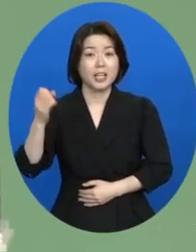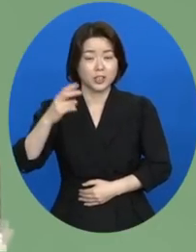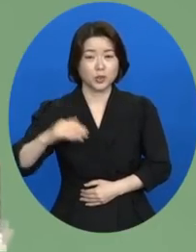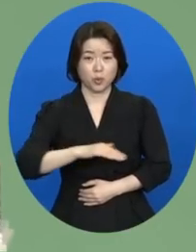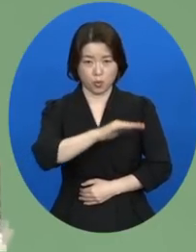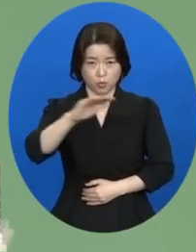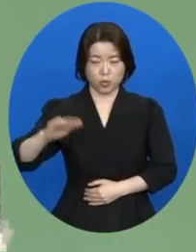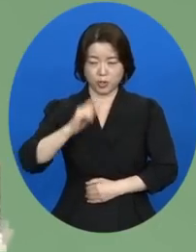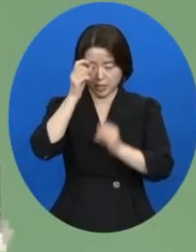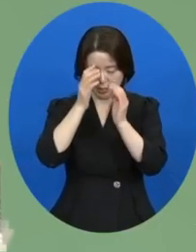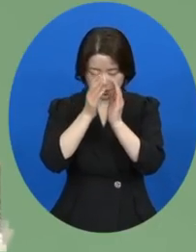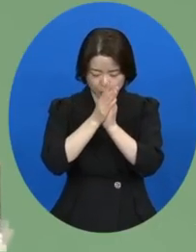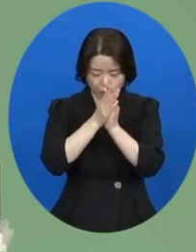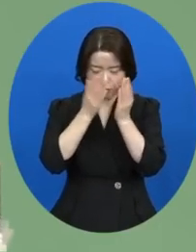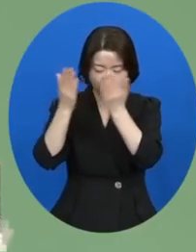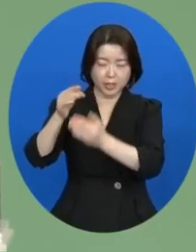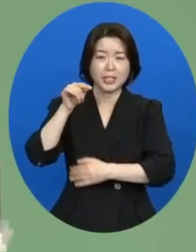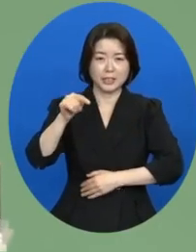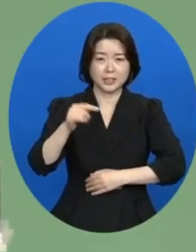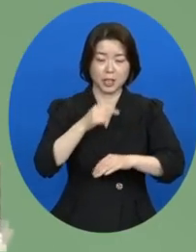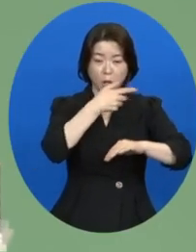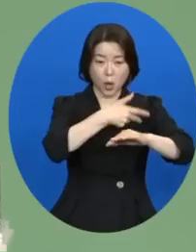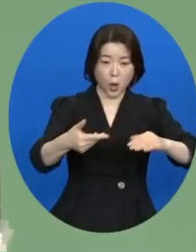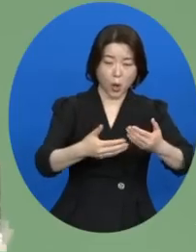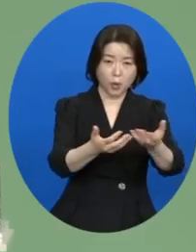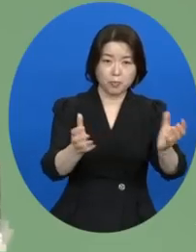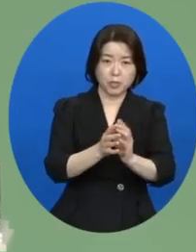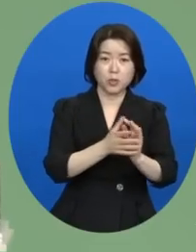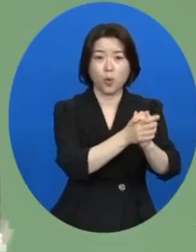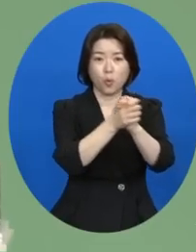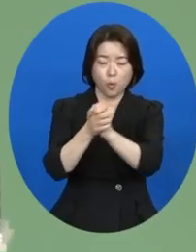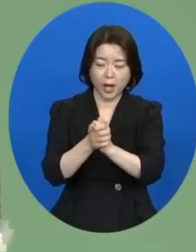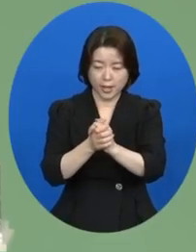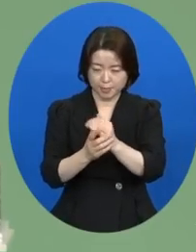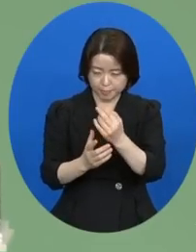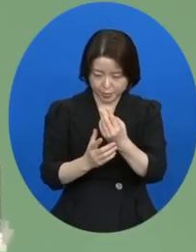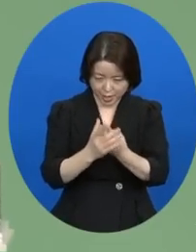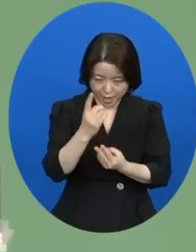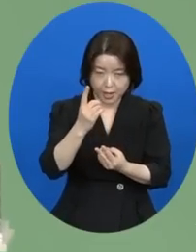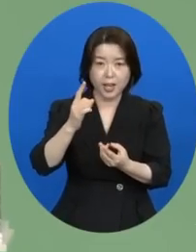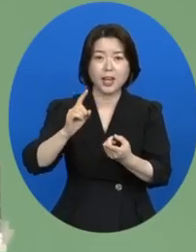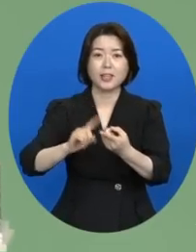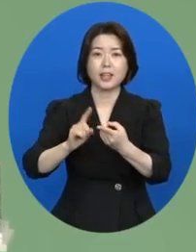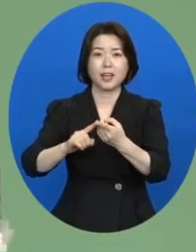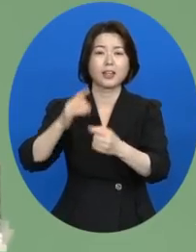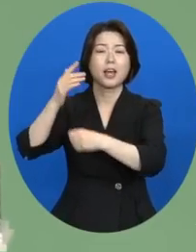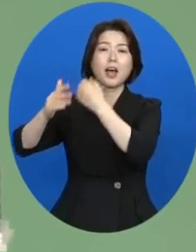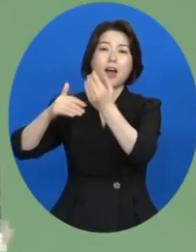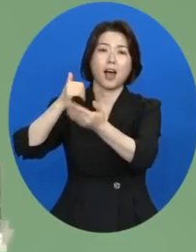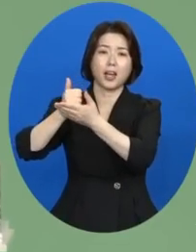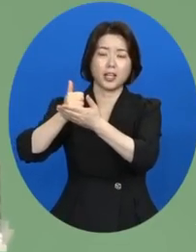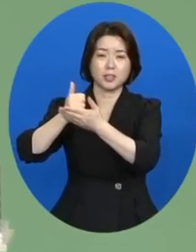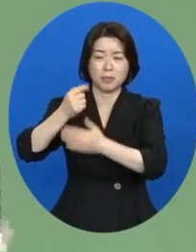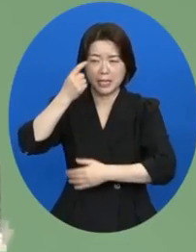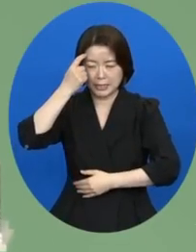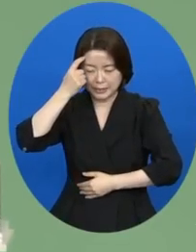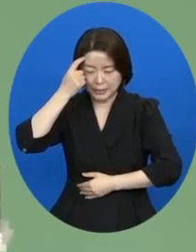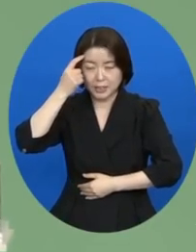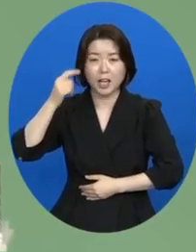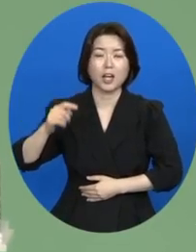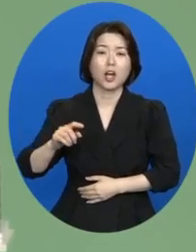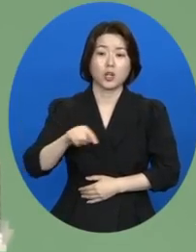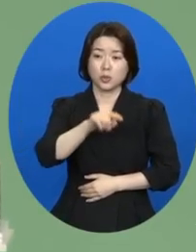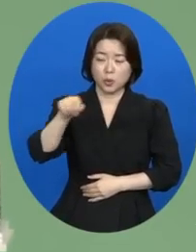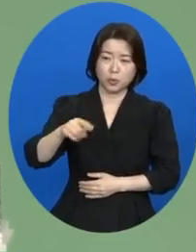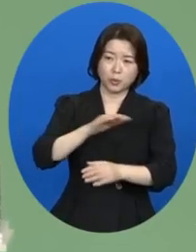우리가 기도하고 있는 민족 화해와 하나됨에 대한 하느님의 시각도 우리가